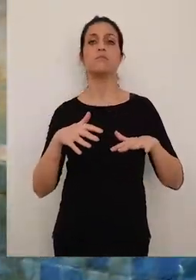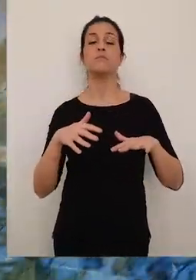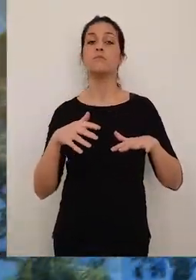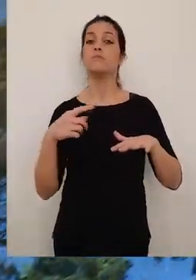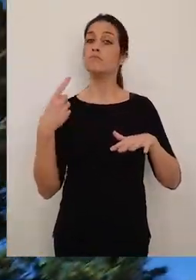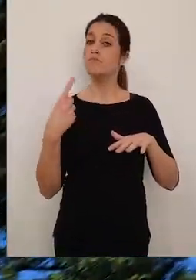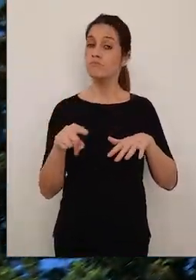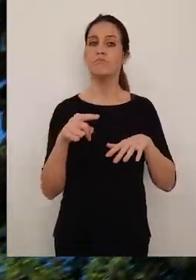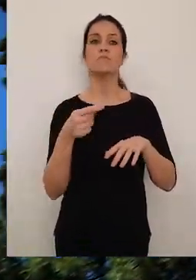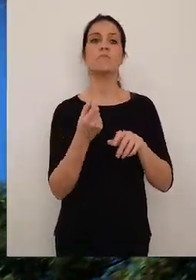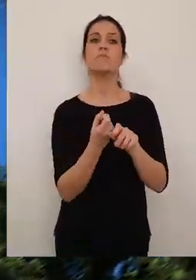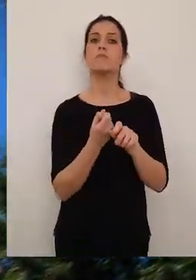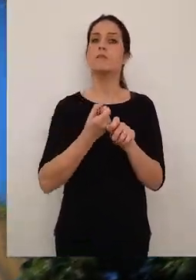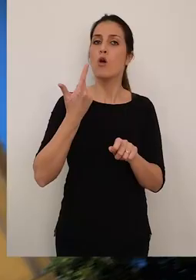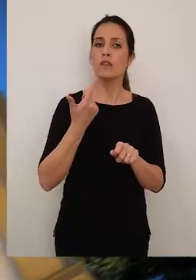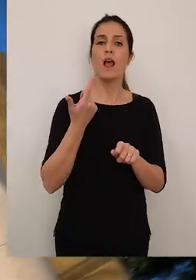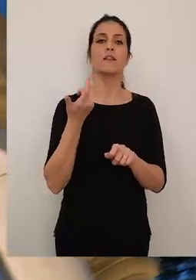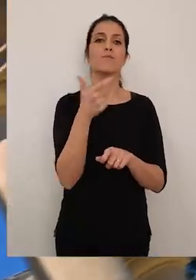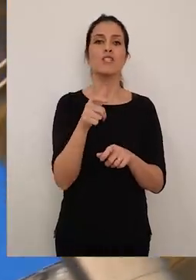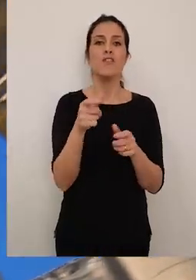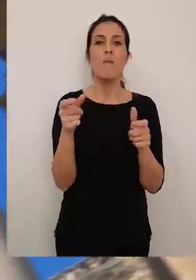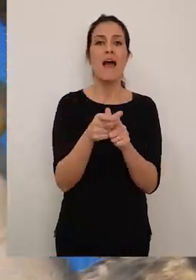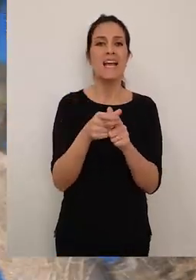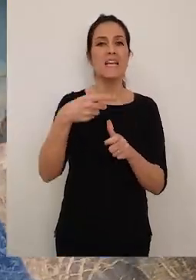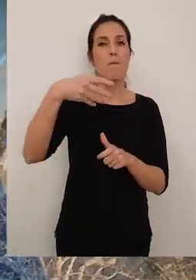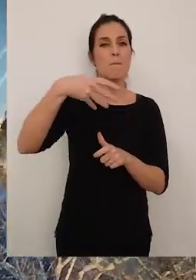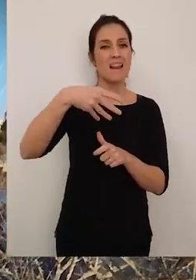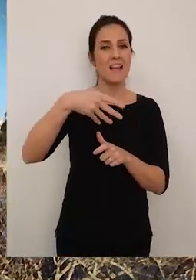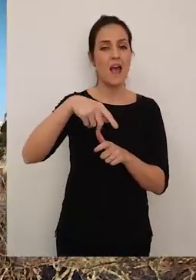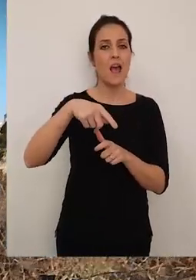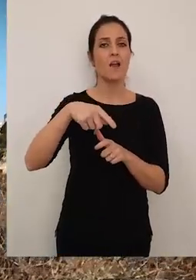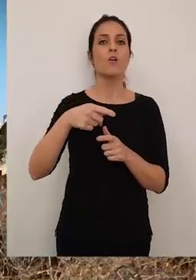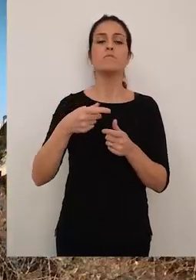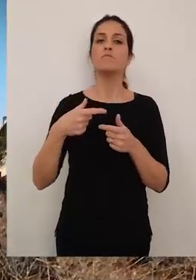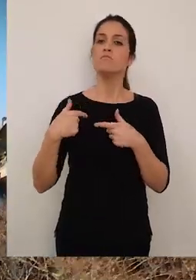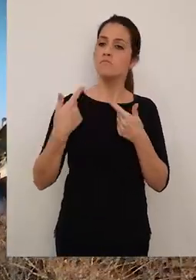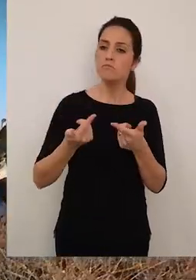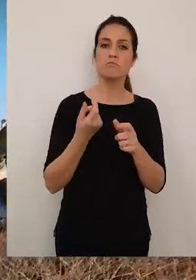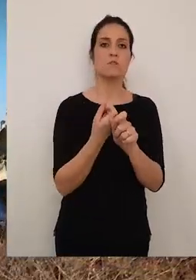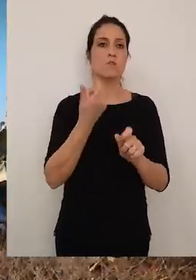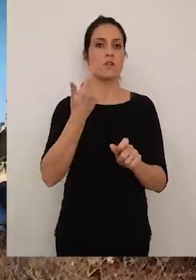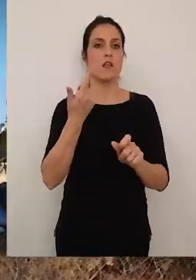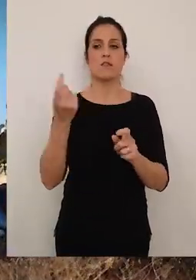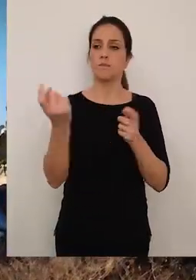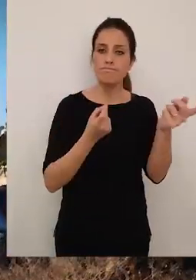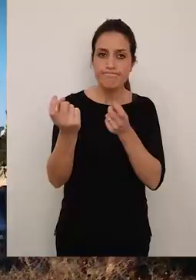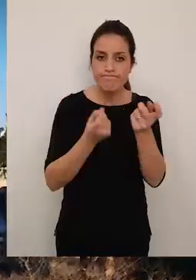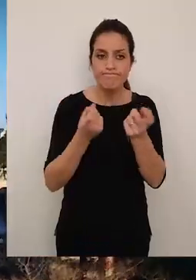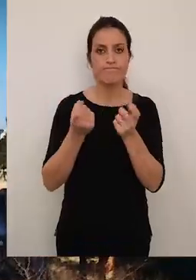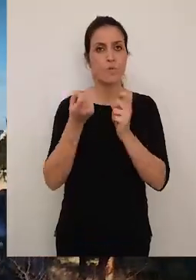sensibilità martanese verso la cultura e la promozione dell'aggregazione sociale multigenerazionale.